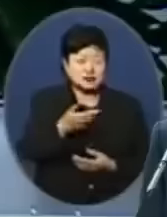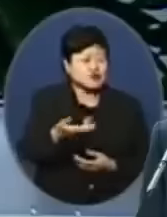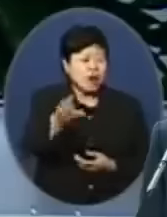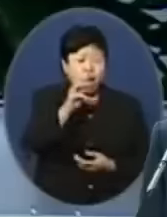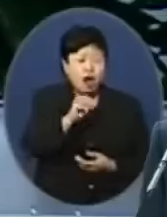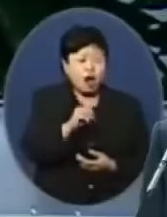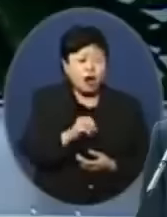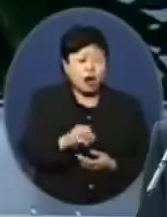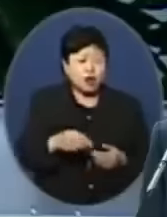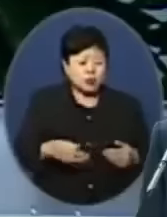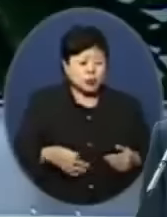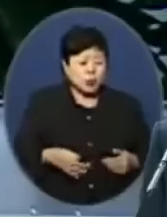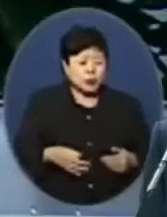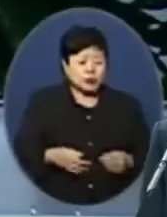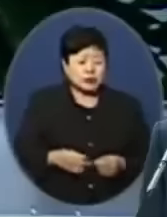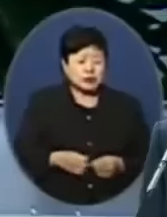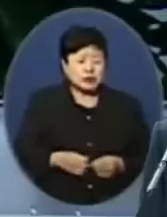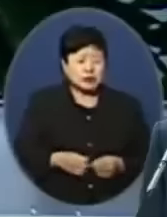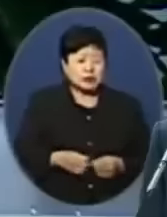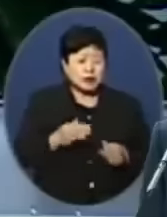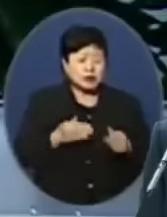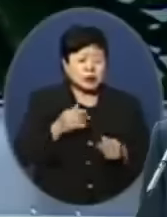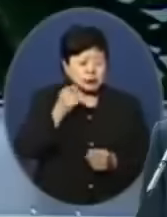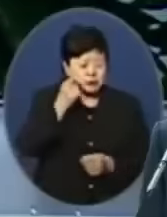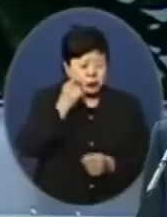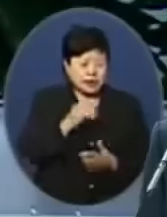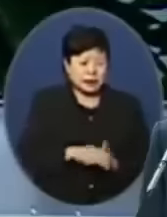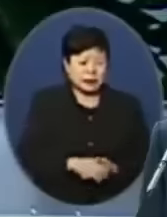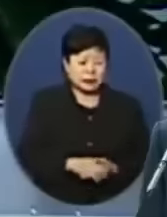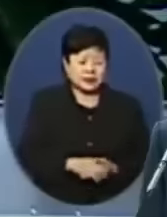26억의 돈을 어디에서 구합니까?